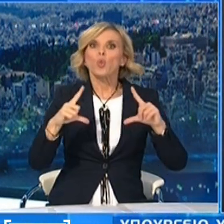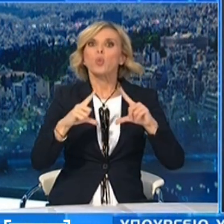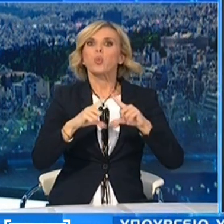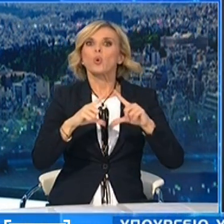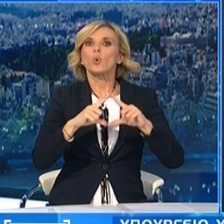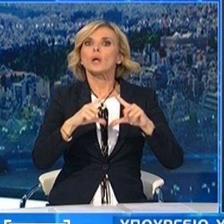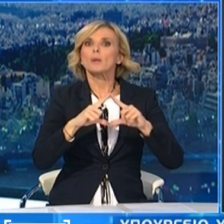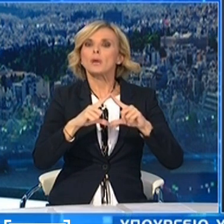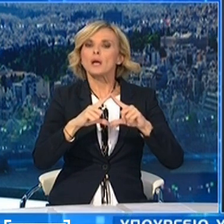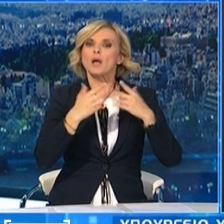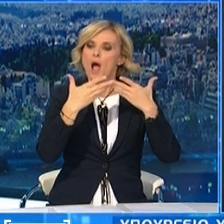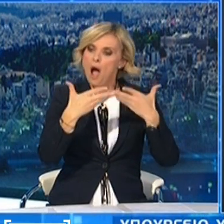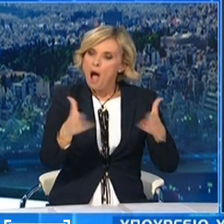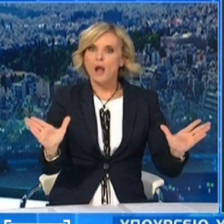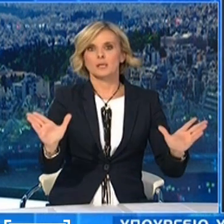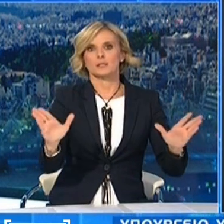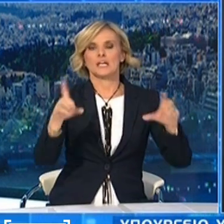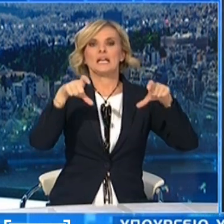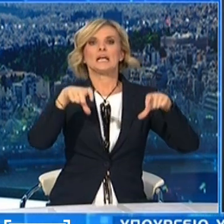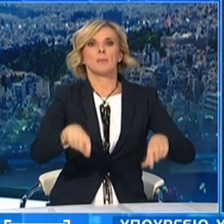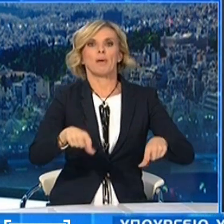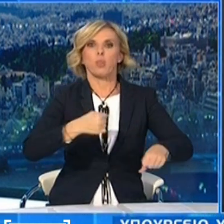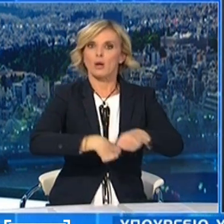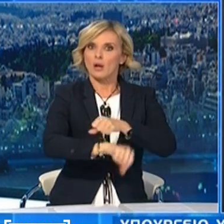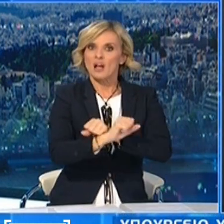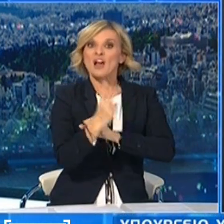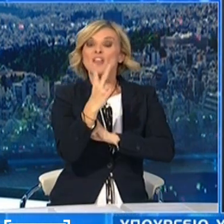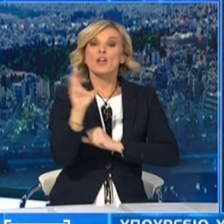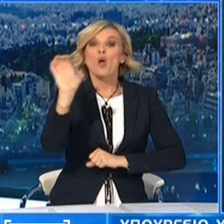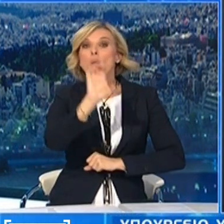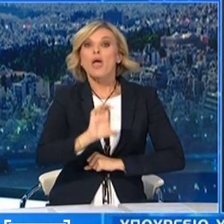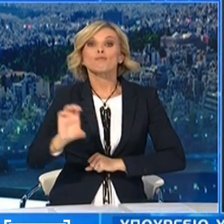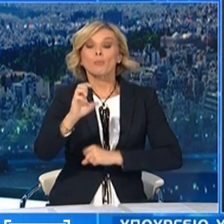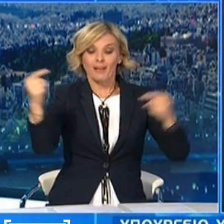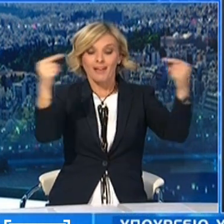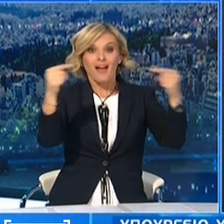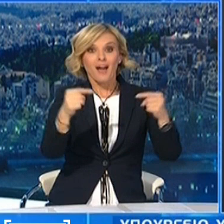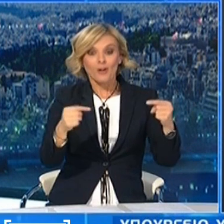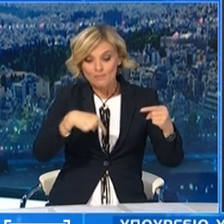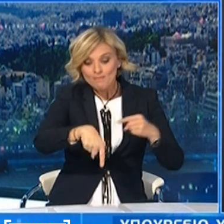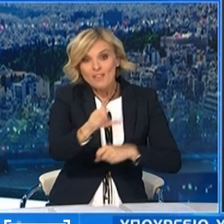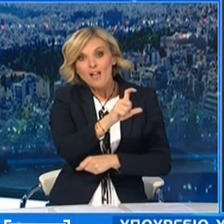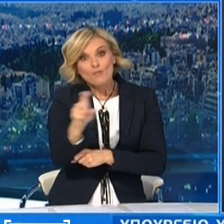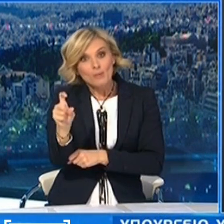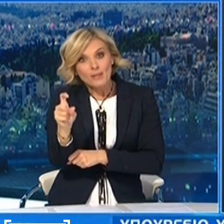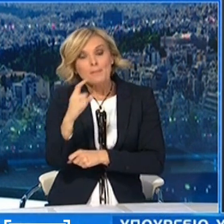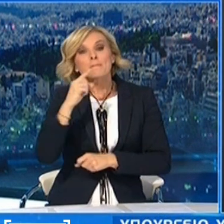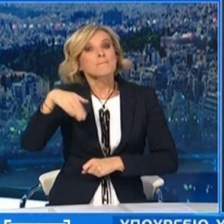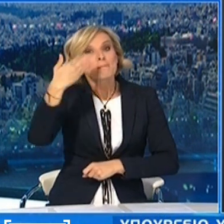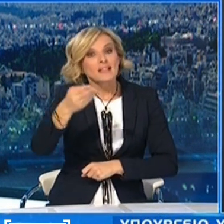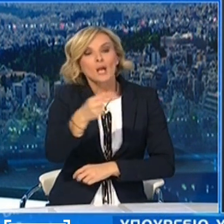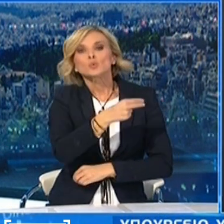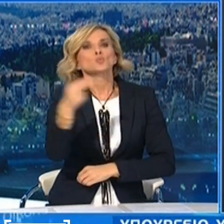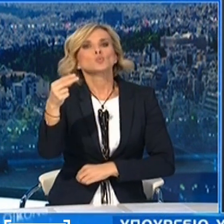πράσινο φως για να προχωρήσουμε πρώτα στους δύο ευρωπαϊκούς αγώνες αυτής της εβδομάδας και δύο αγώνες του Super